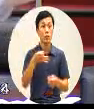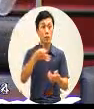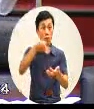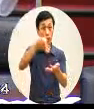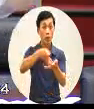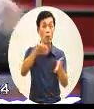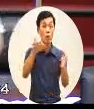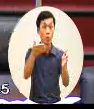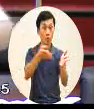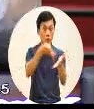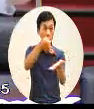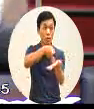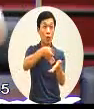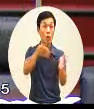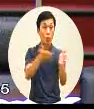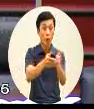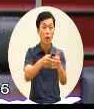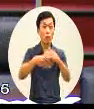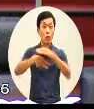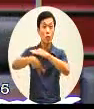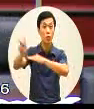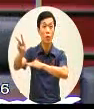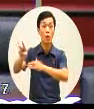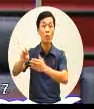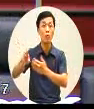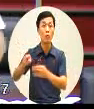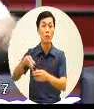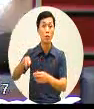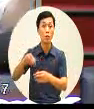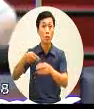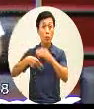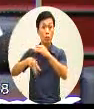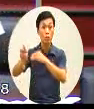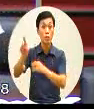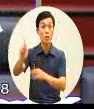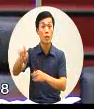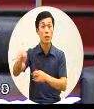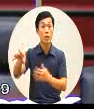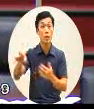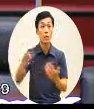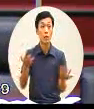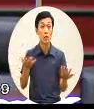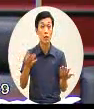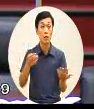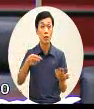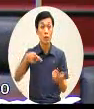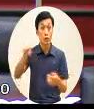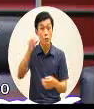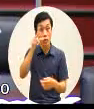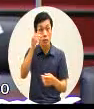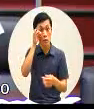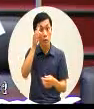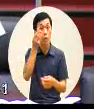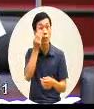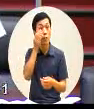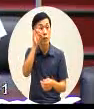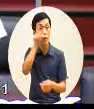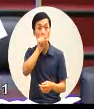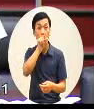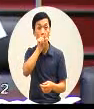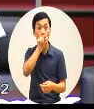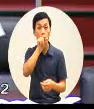伊就签外出就走出去啦，啊走出去对。去人个气温鸟遐咧看温鸟啊，吼、哦、